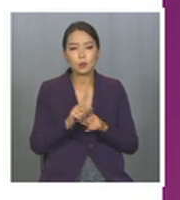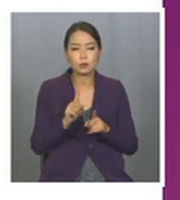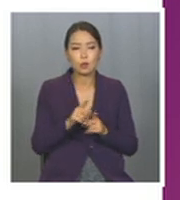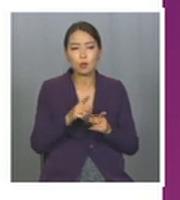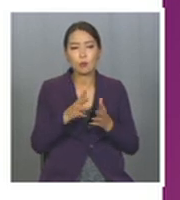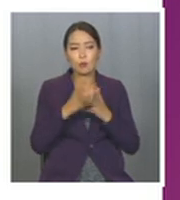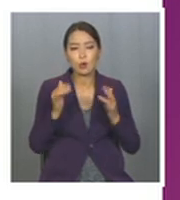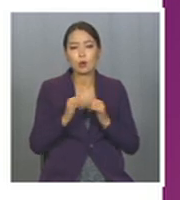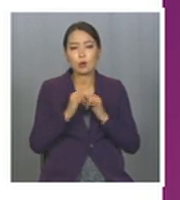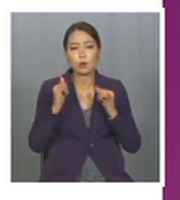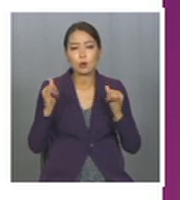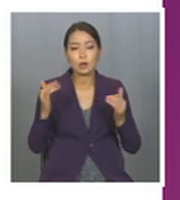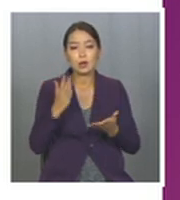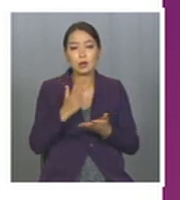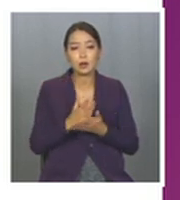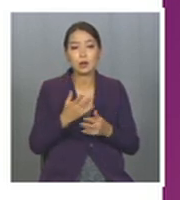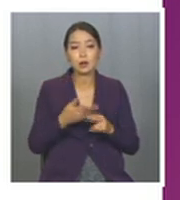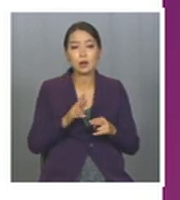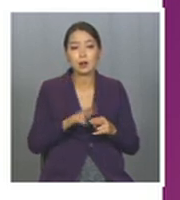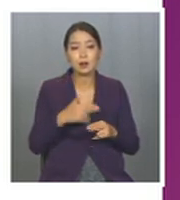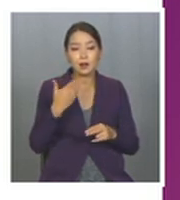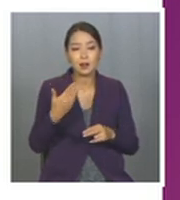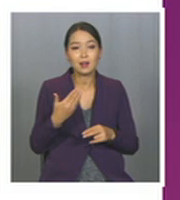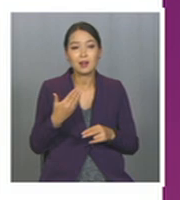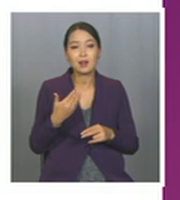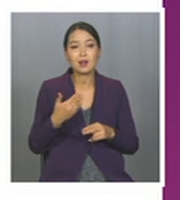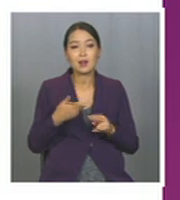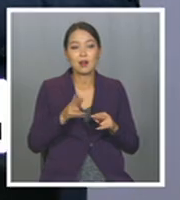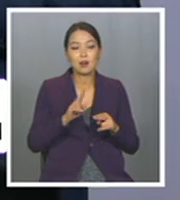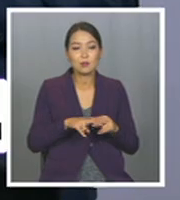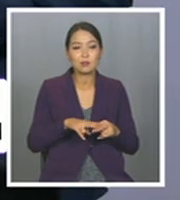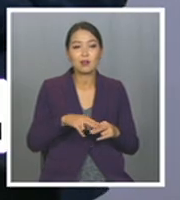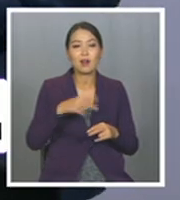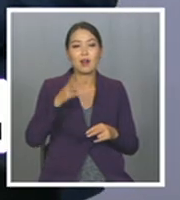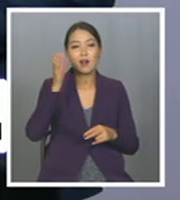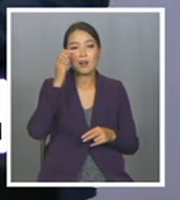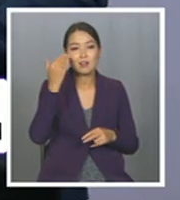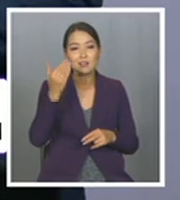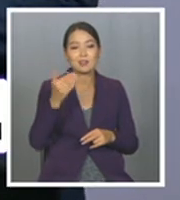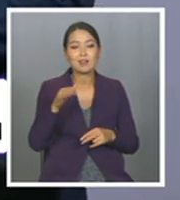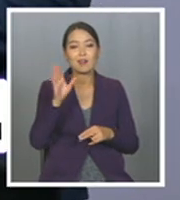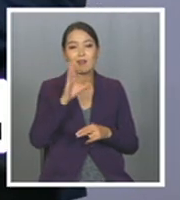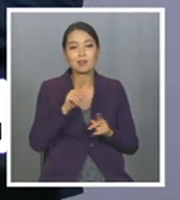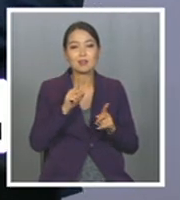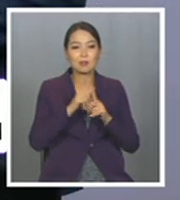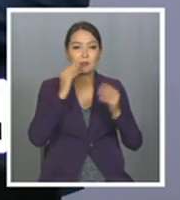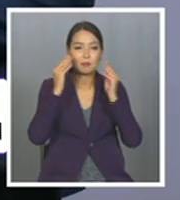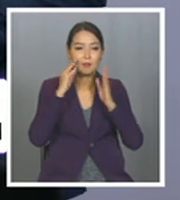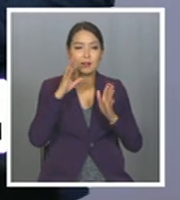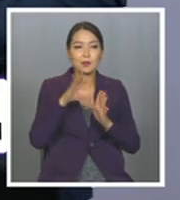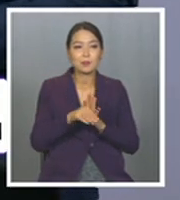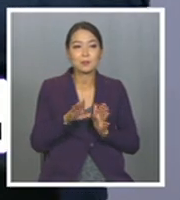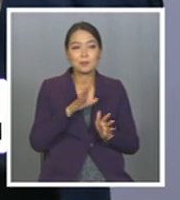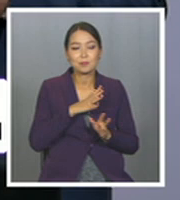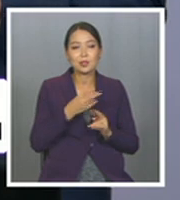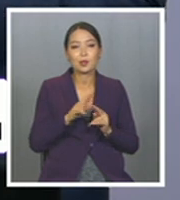көрүнөдү жана ал бир катар ойшулдардын, ғалымдардын пикирлерине асир эткен көрүнөт. Биз алардын